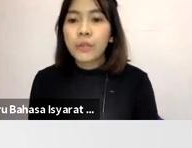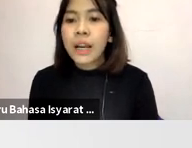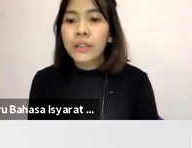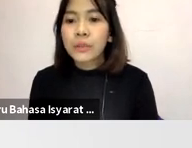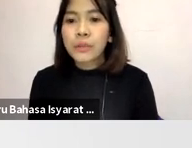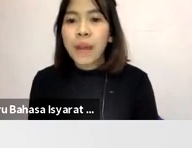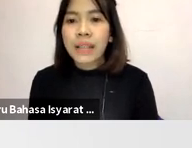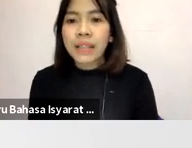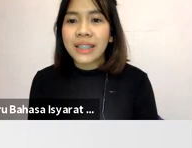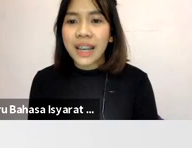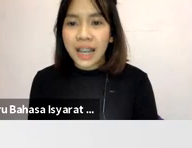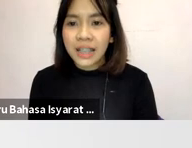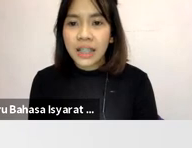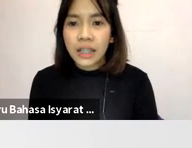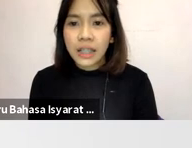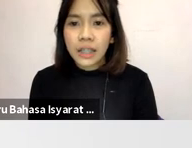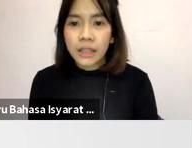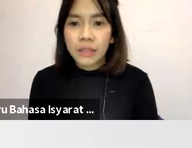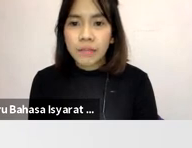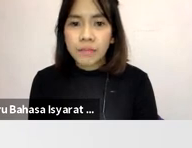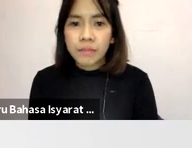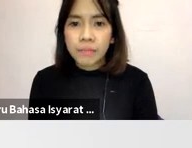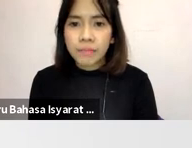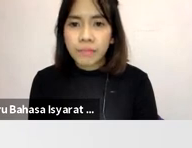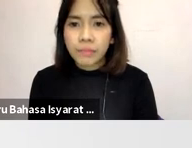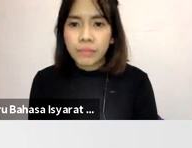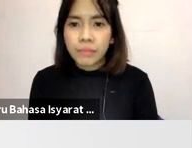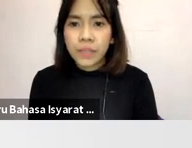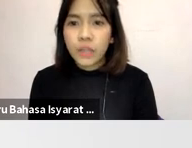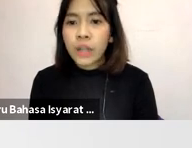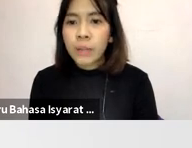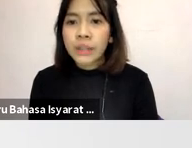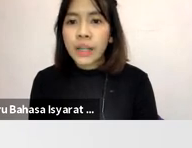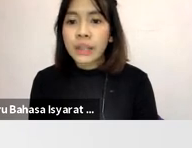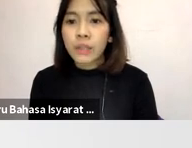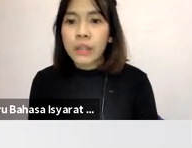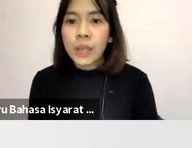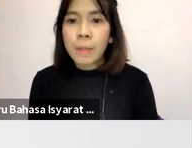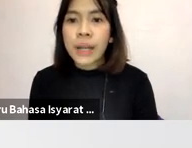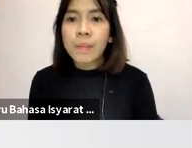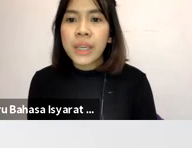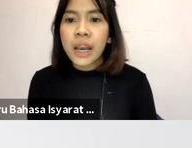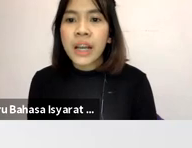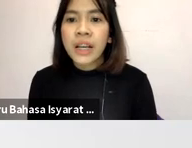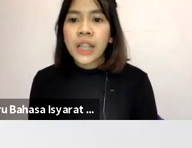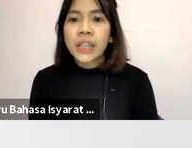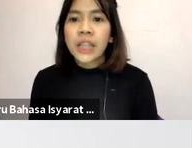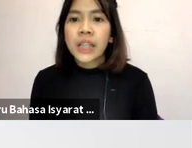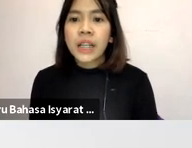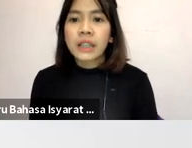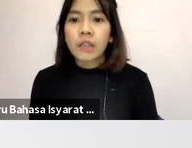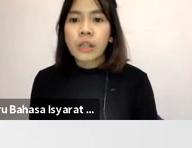jumlah juru bahasa isyarat Hai Pratama sekarang situasi fandem iya